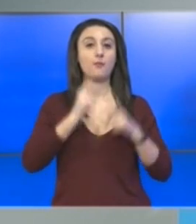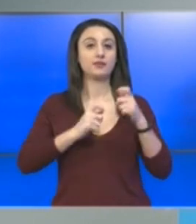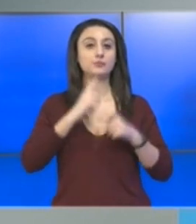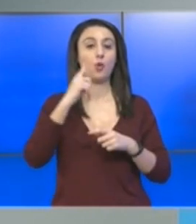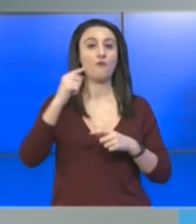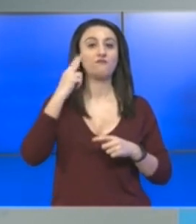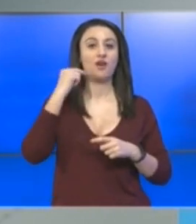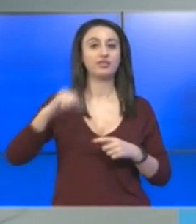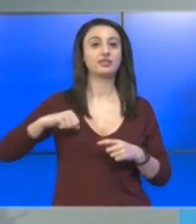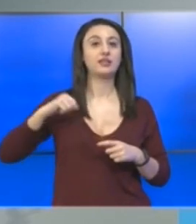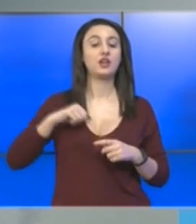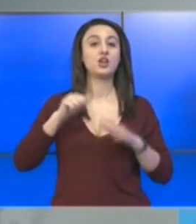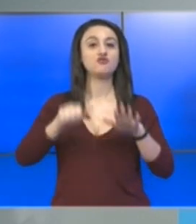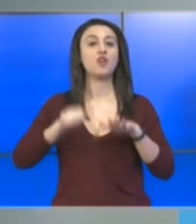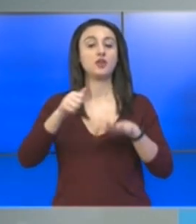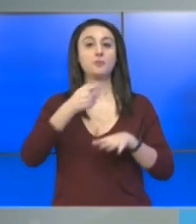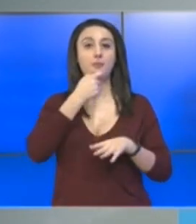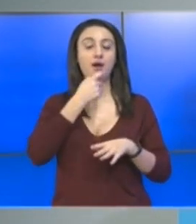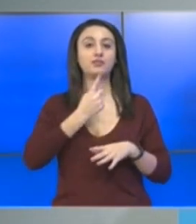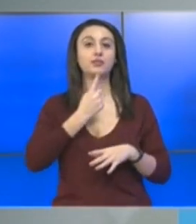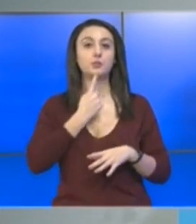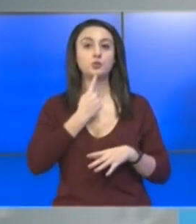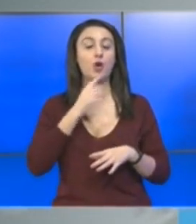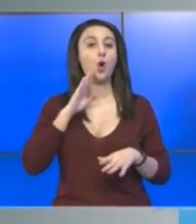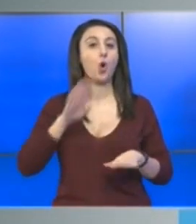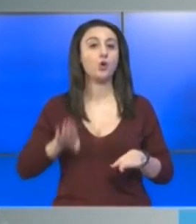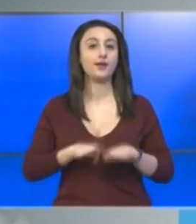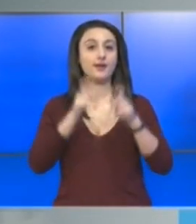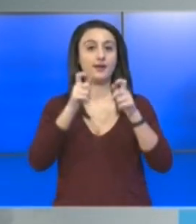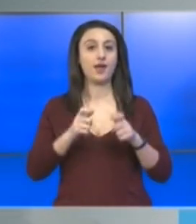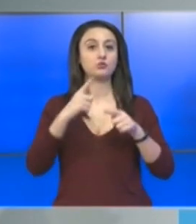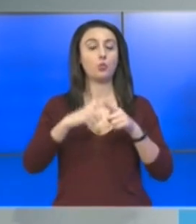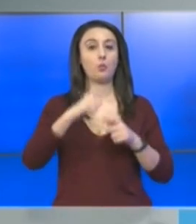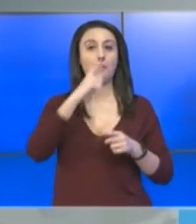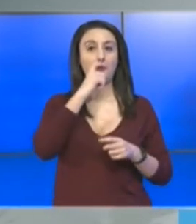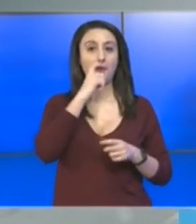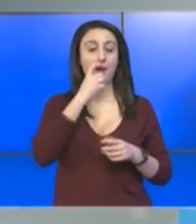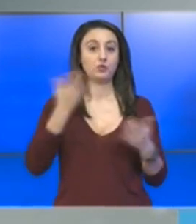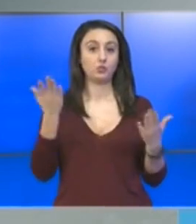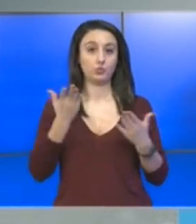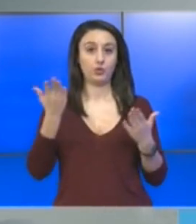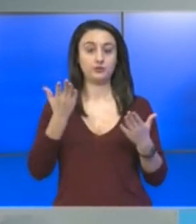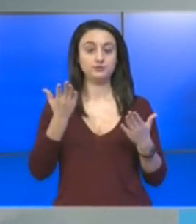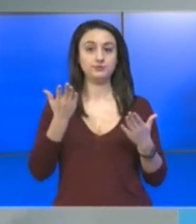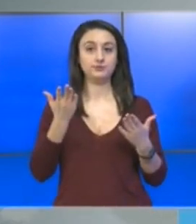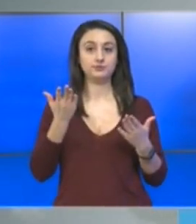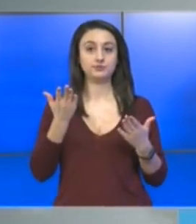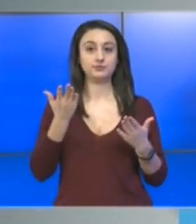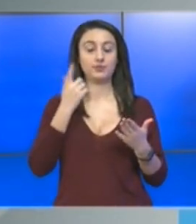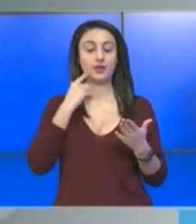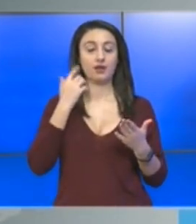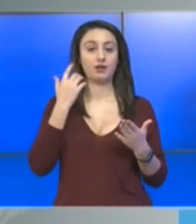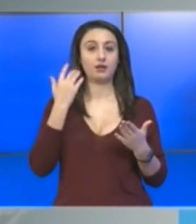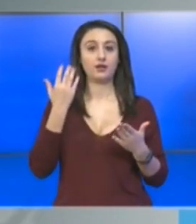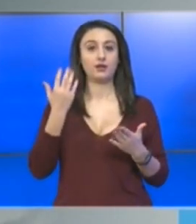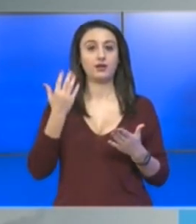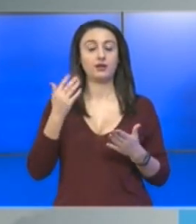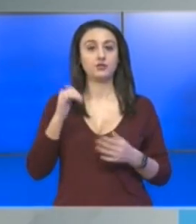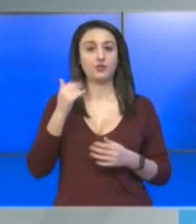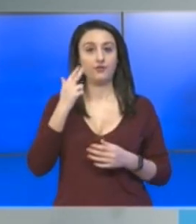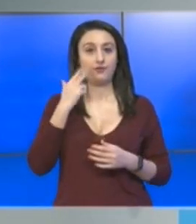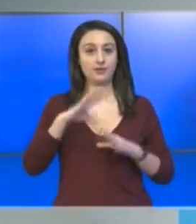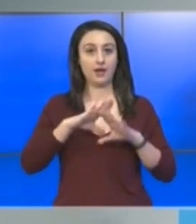o tânără de 16 ani din Timișoara, colegă de clasă cu băiatul care s-ar fi aflat, iar fata s-ar fi